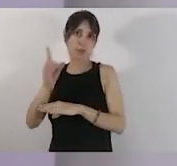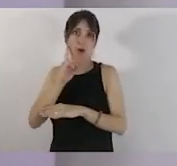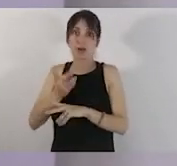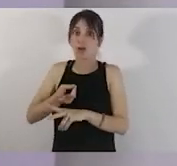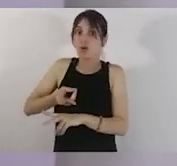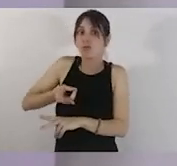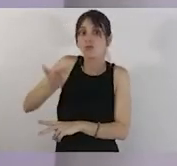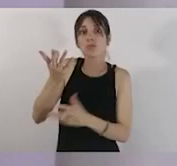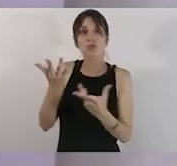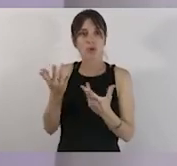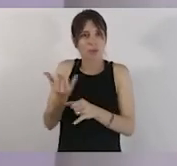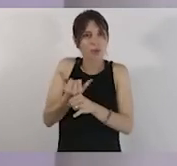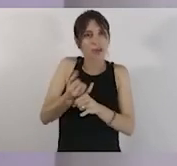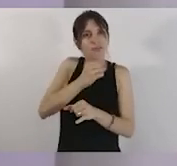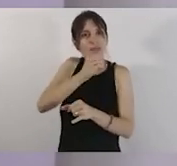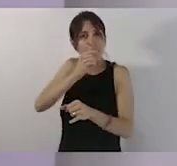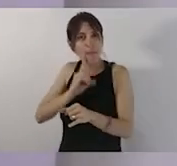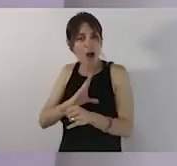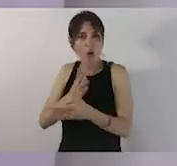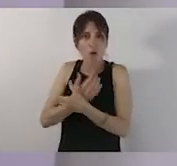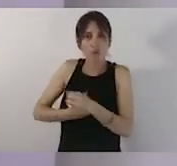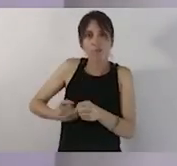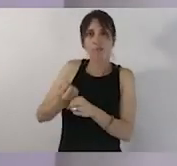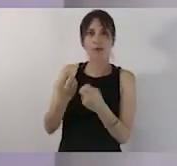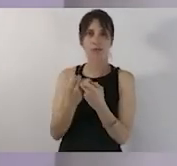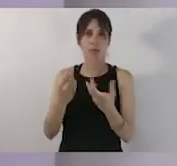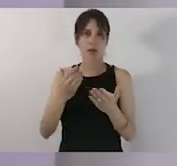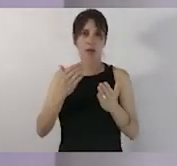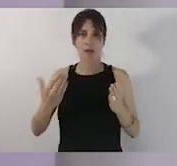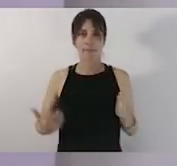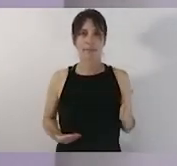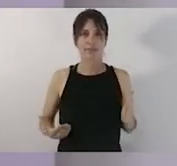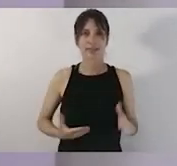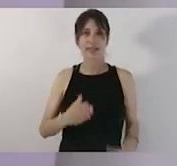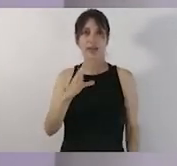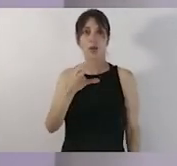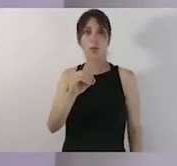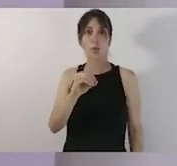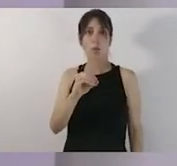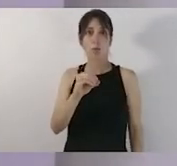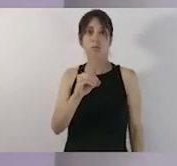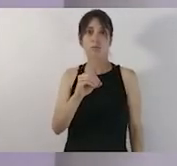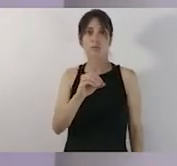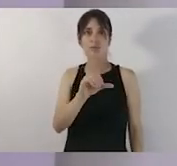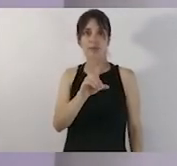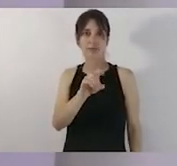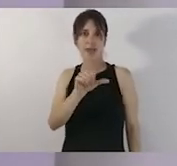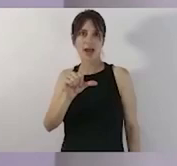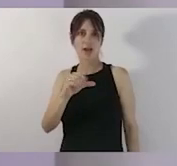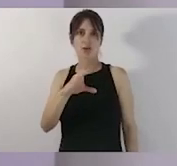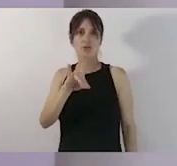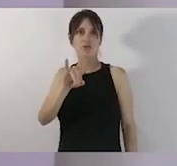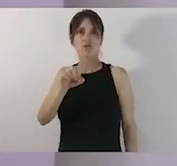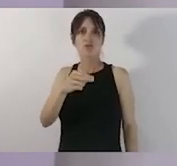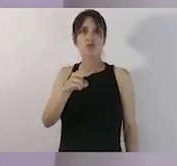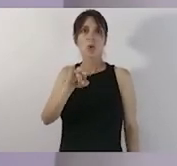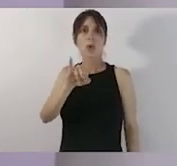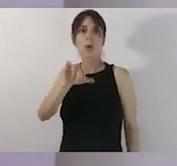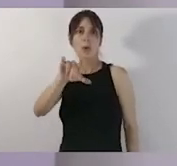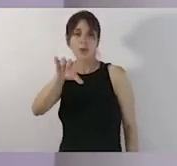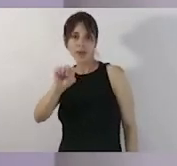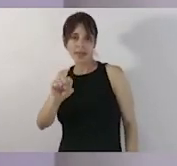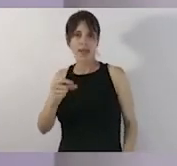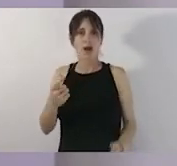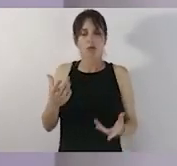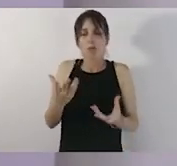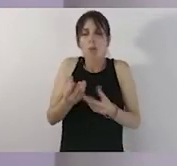plus de cafés des parents, notamment à la maternelle Kodachioni. Il faudra aussi qu'on ait une action assez spécifique sur Candolle. Bon, il y a encore des choses à faire, mais